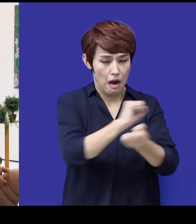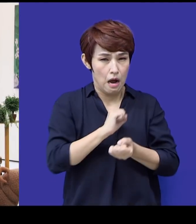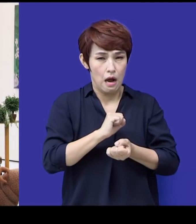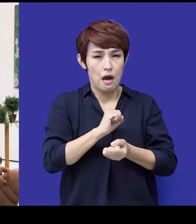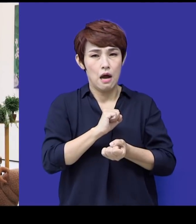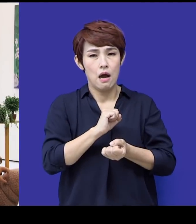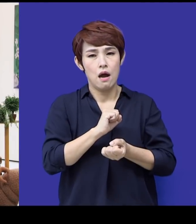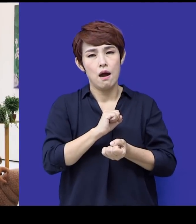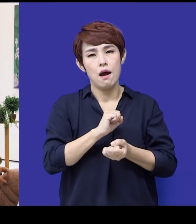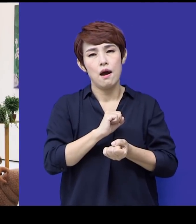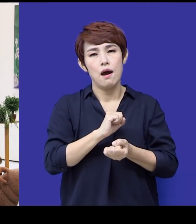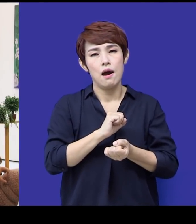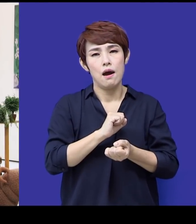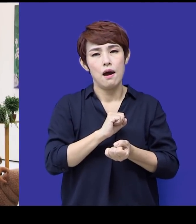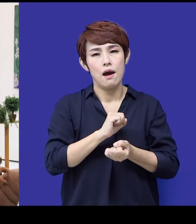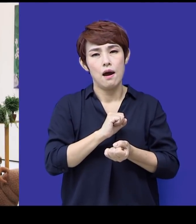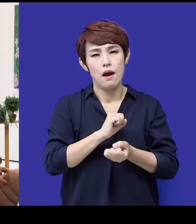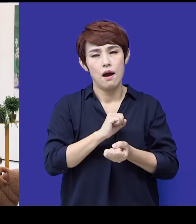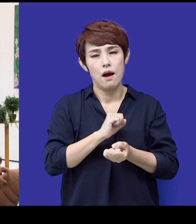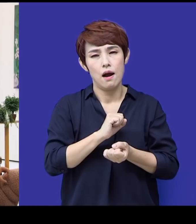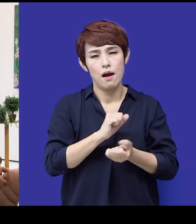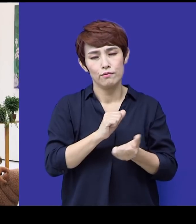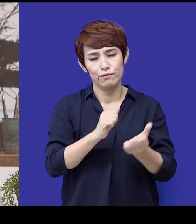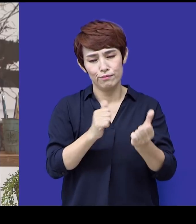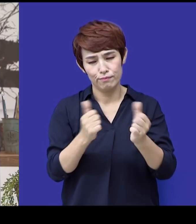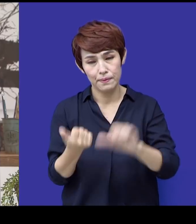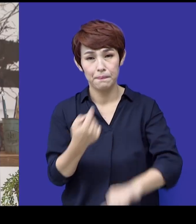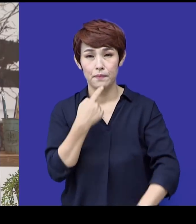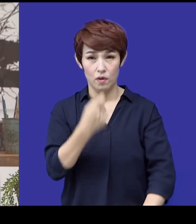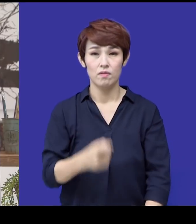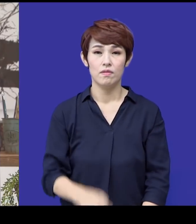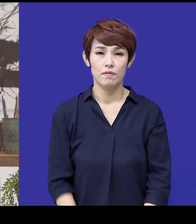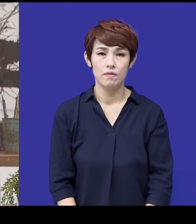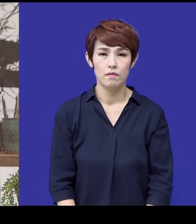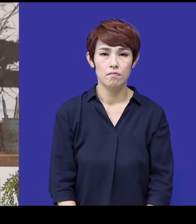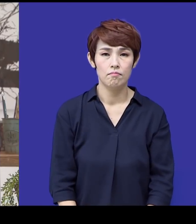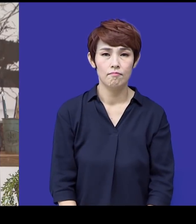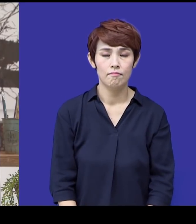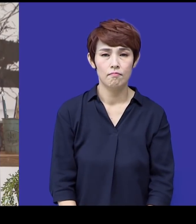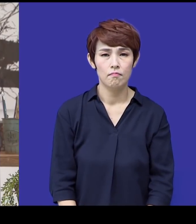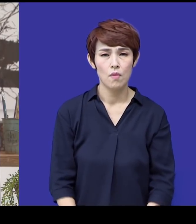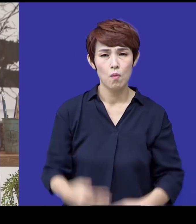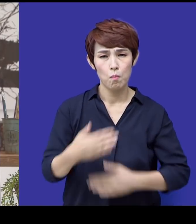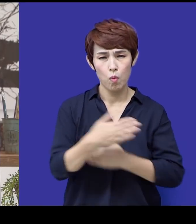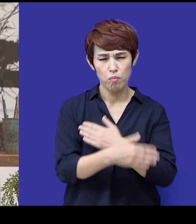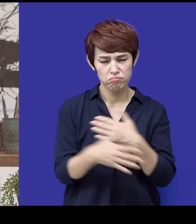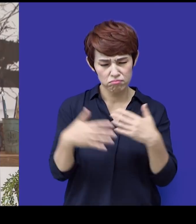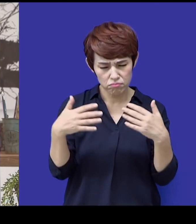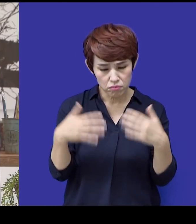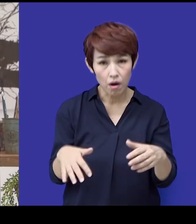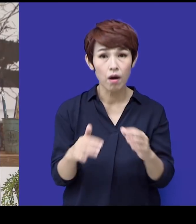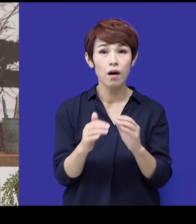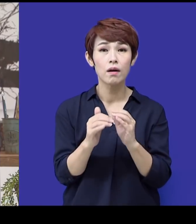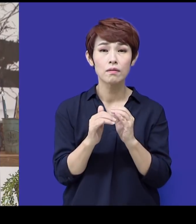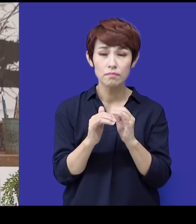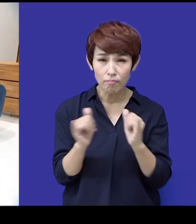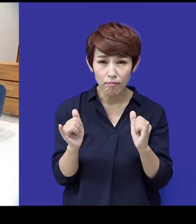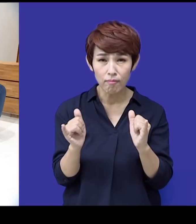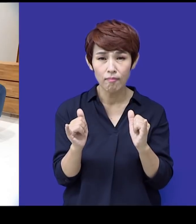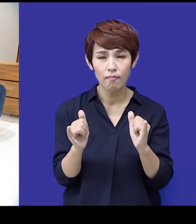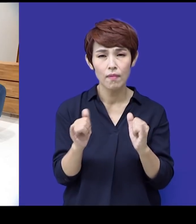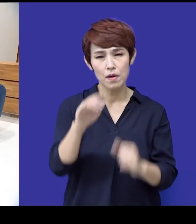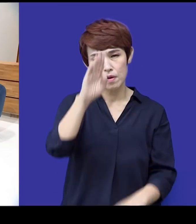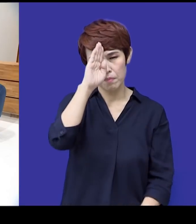감염되셔갖고 정말 큰일 날 뻔하셨는데 그렇게 몸이 약한 분을 한센병을